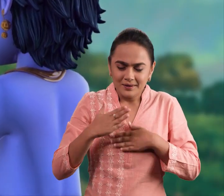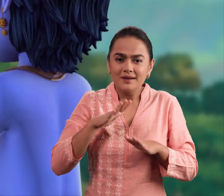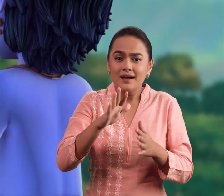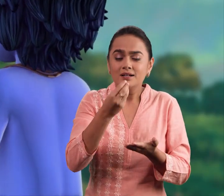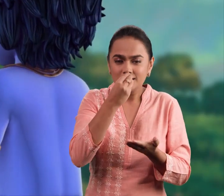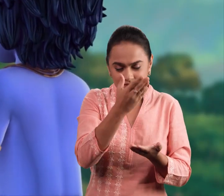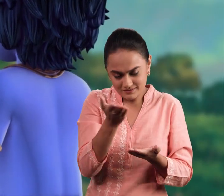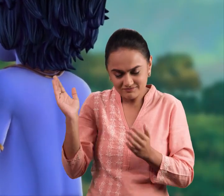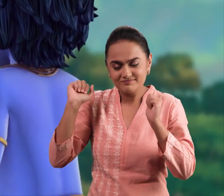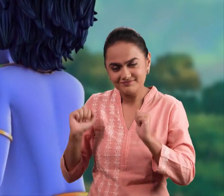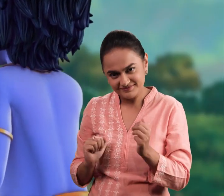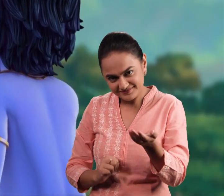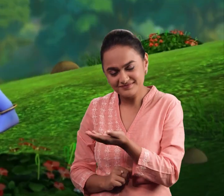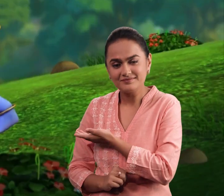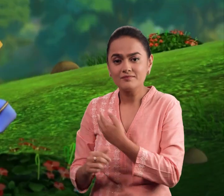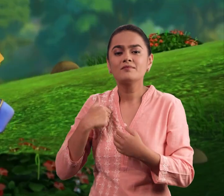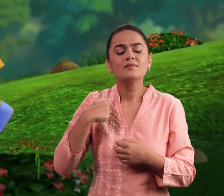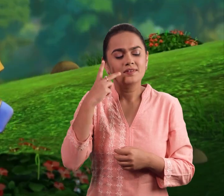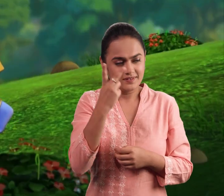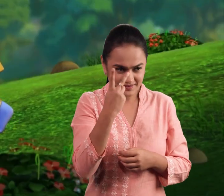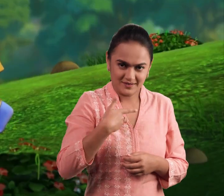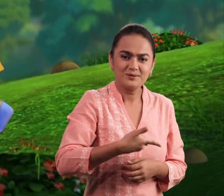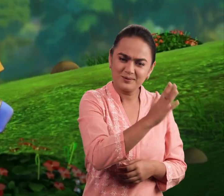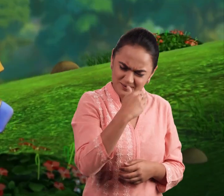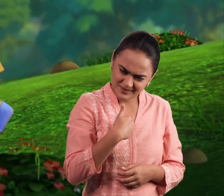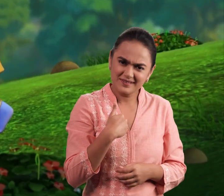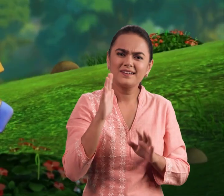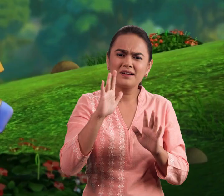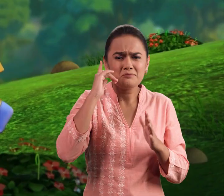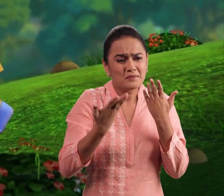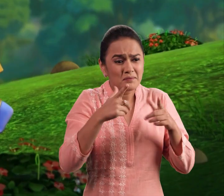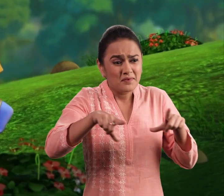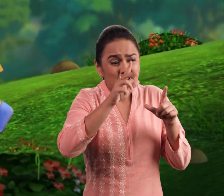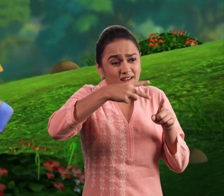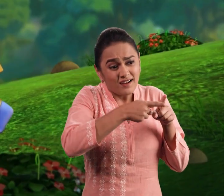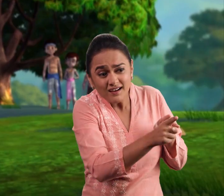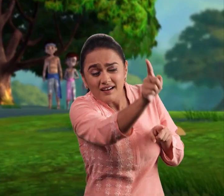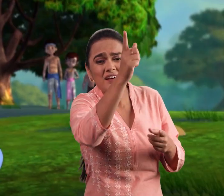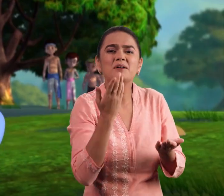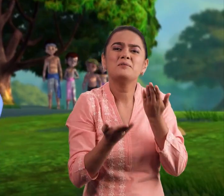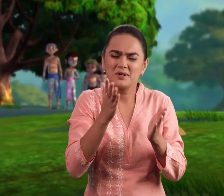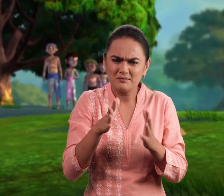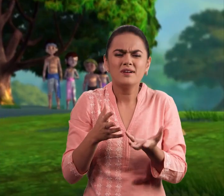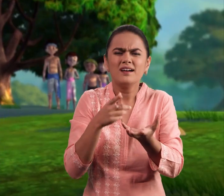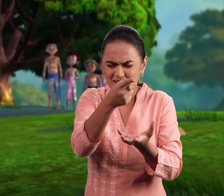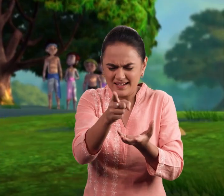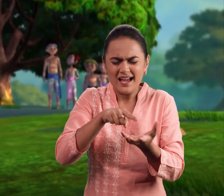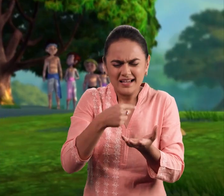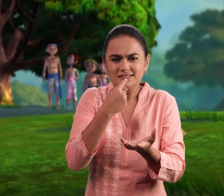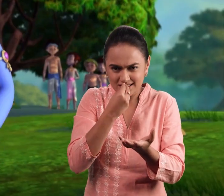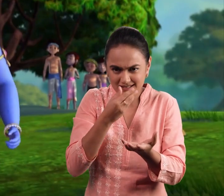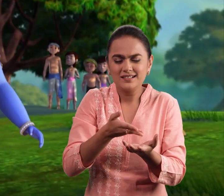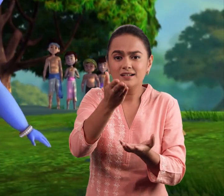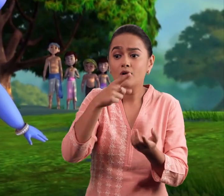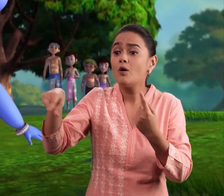लो और बैठकर पहले भोजन करो। मैं देखता हूँ सुबाला, वो वन की ओर निकल गए होंगे। ये लो, थोड़ा आम्रखंड